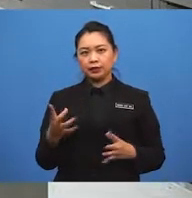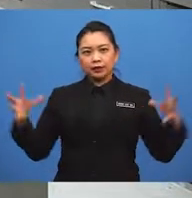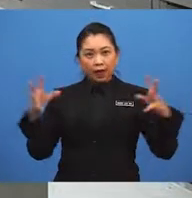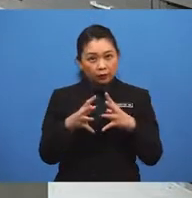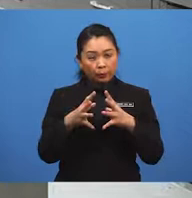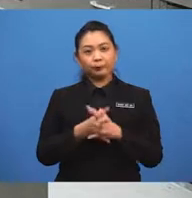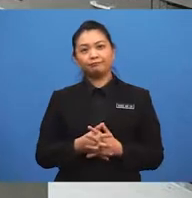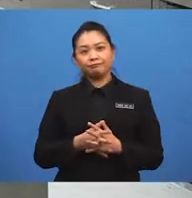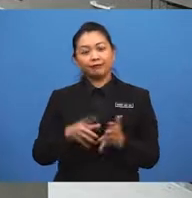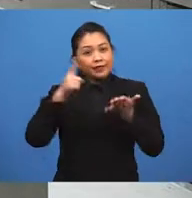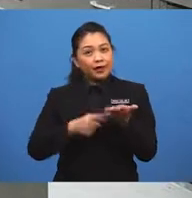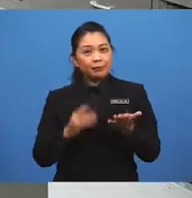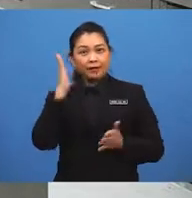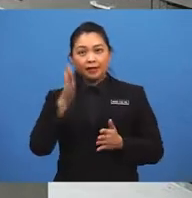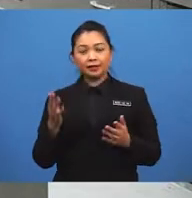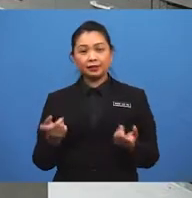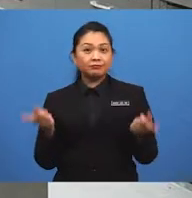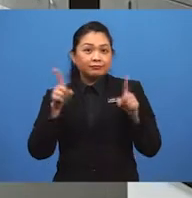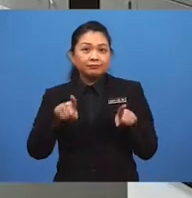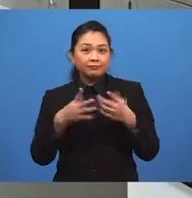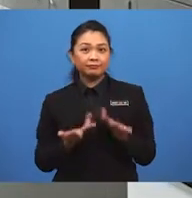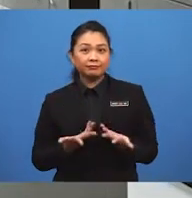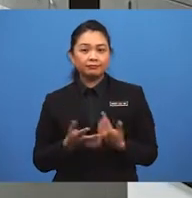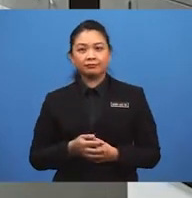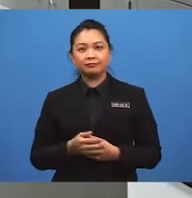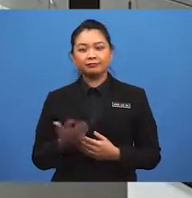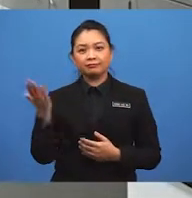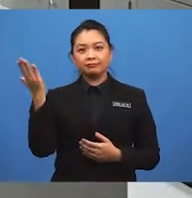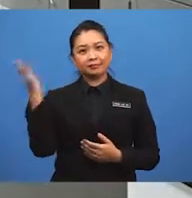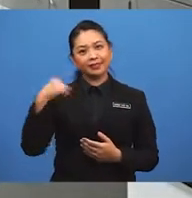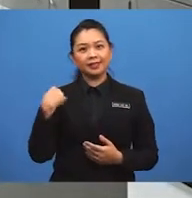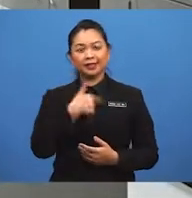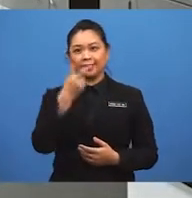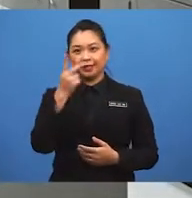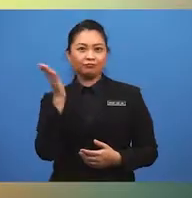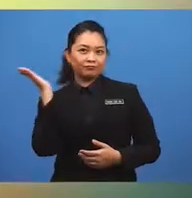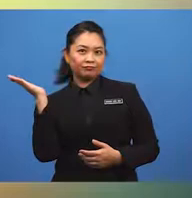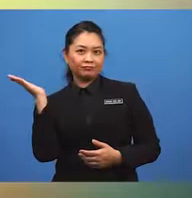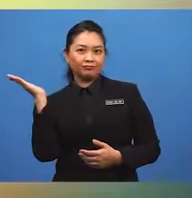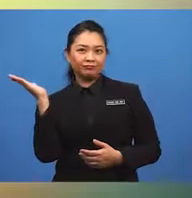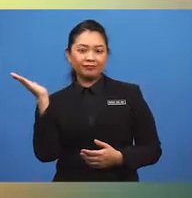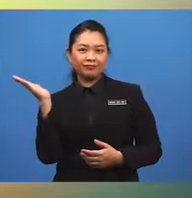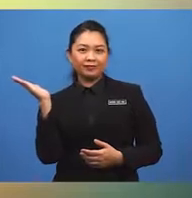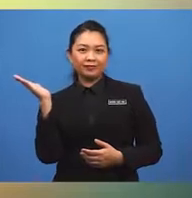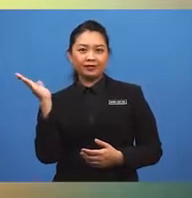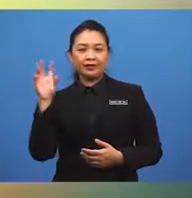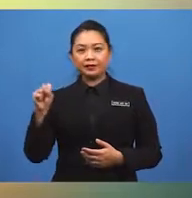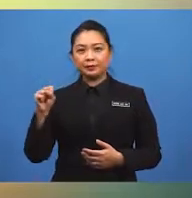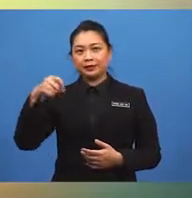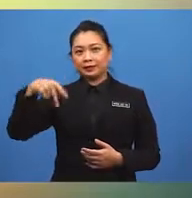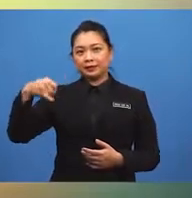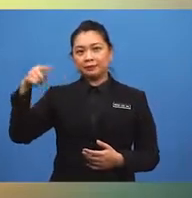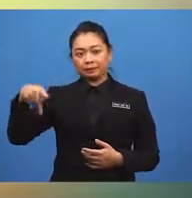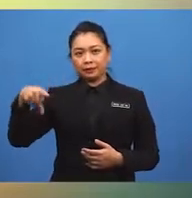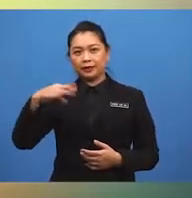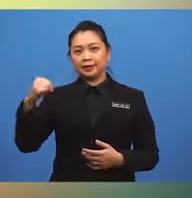dicantum, apakah yang akan terhasil? Mari kita lihat paparan ini. Semikonduktor jenis P